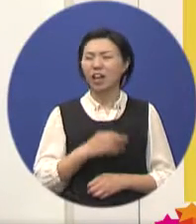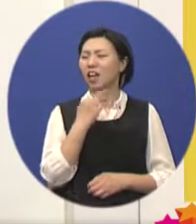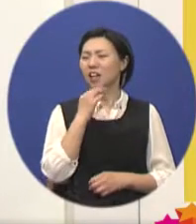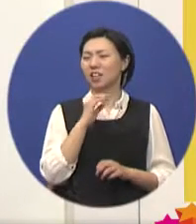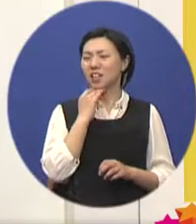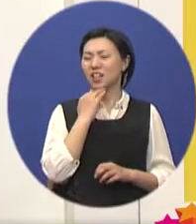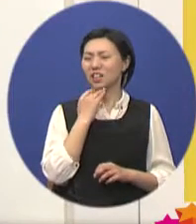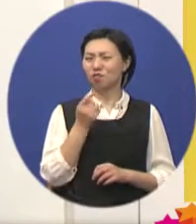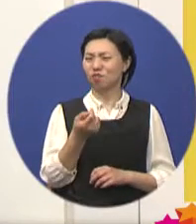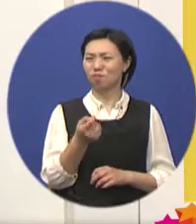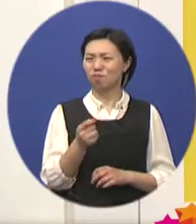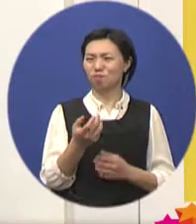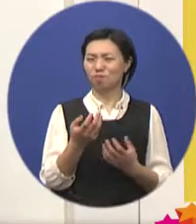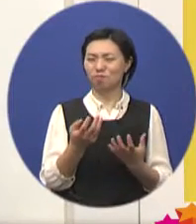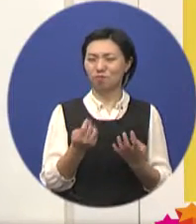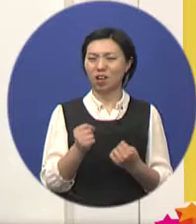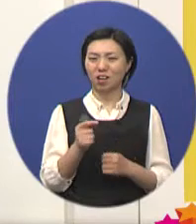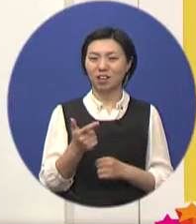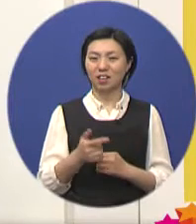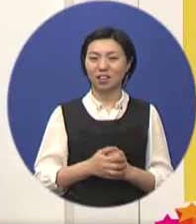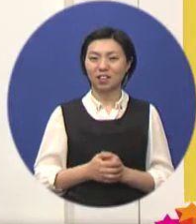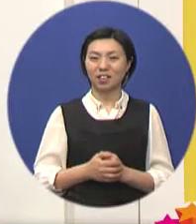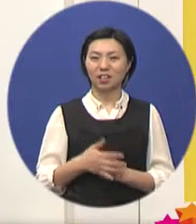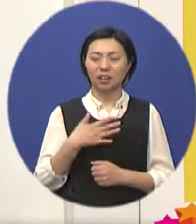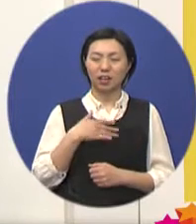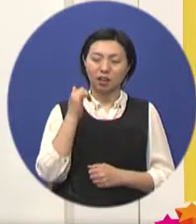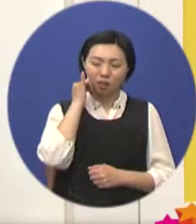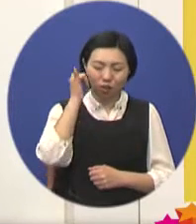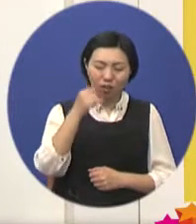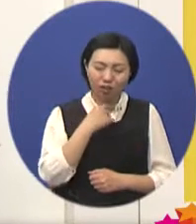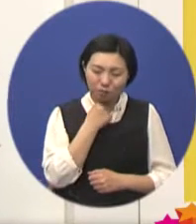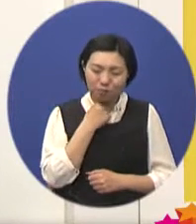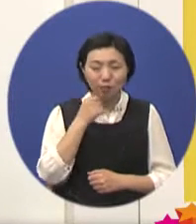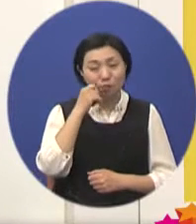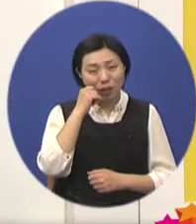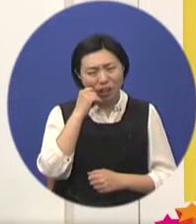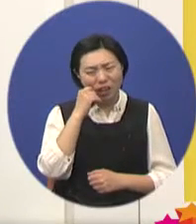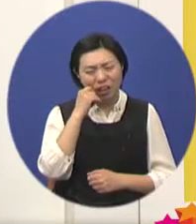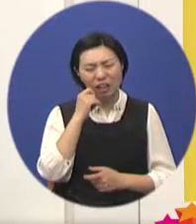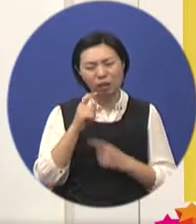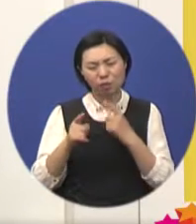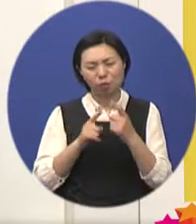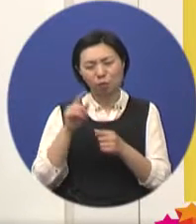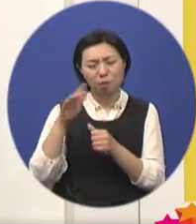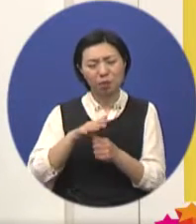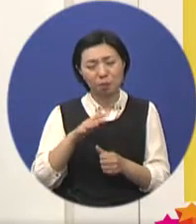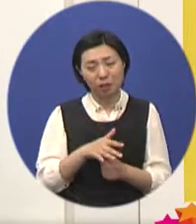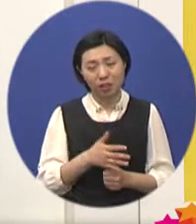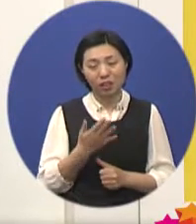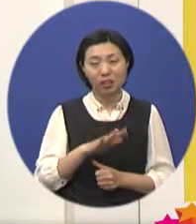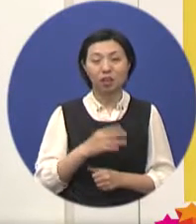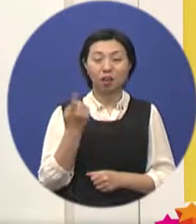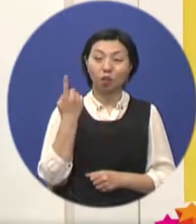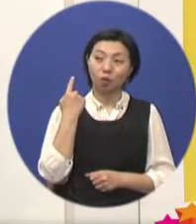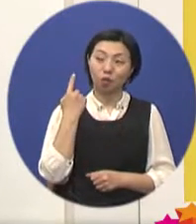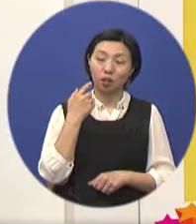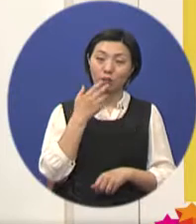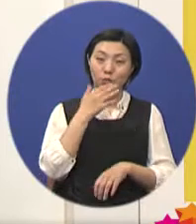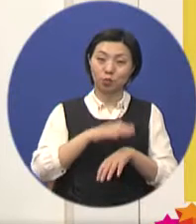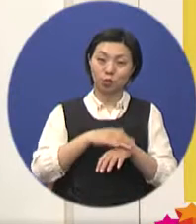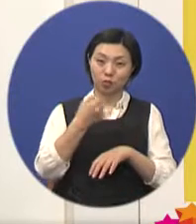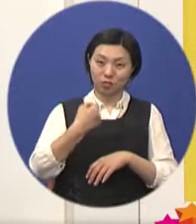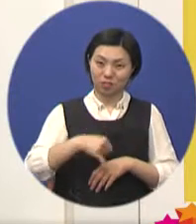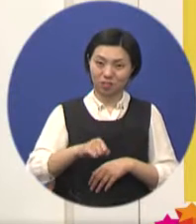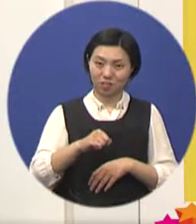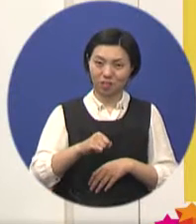아니에요. 근데 제가 하고 싶어도 못했는데 네. 우리 손녀가 저게 두 주째 지금 여기